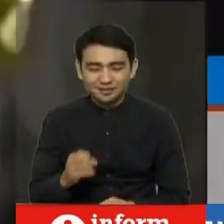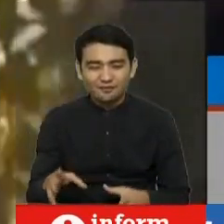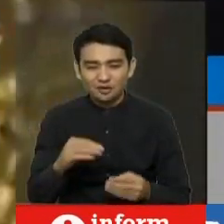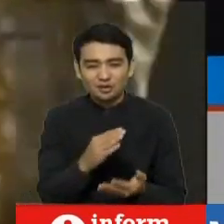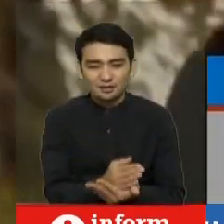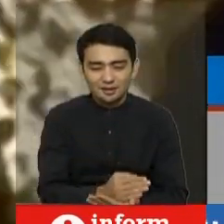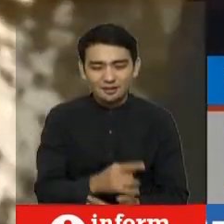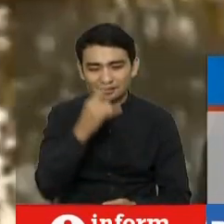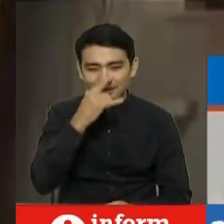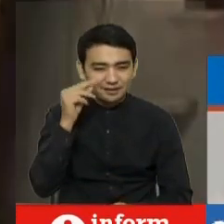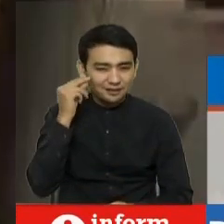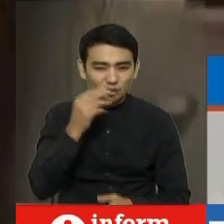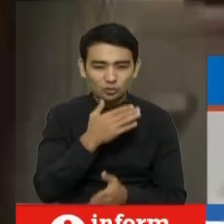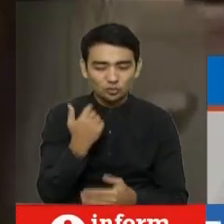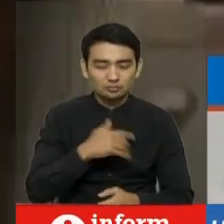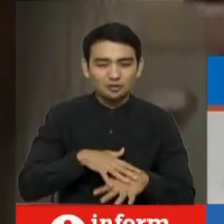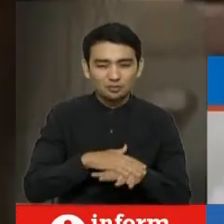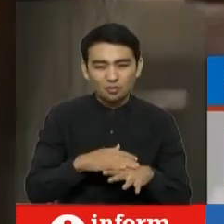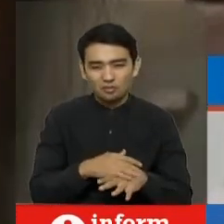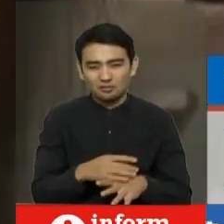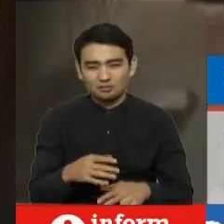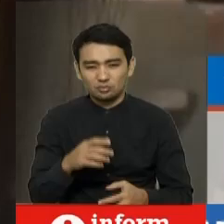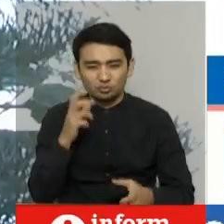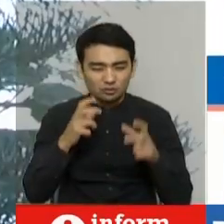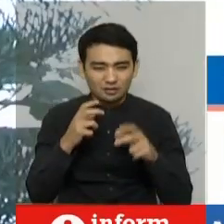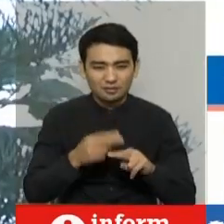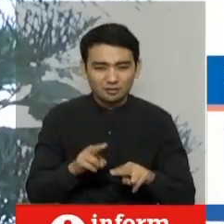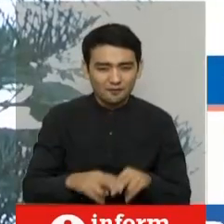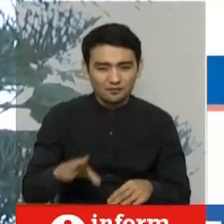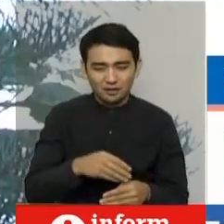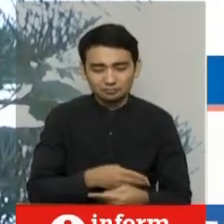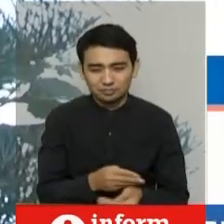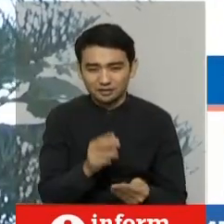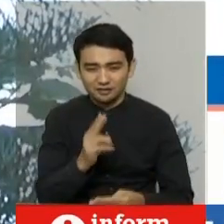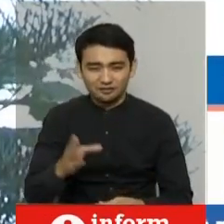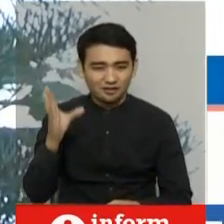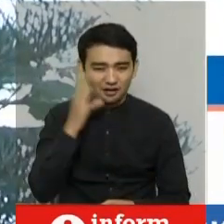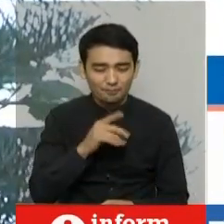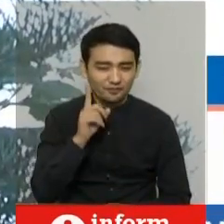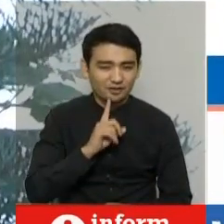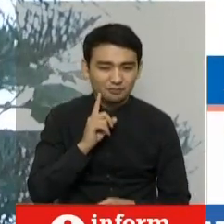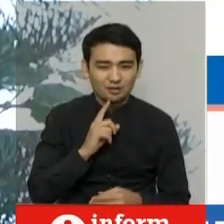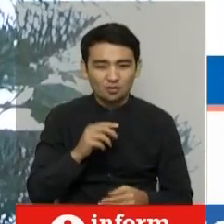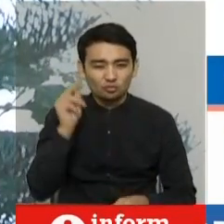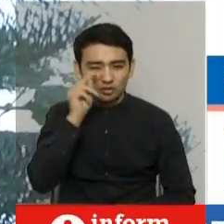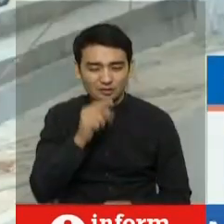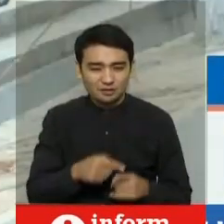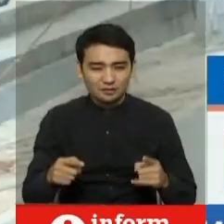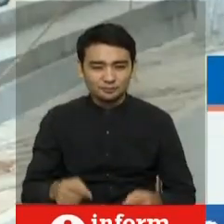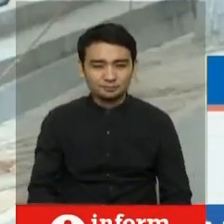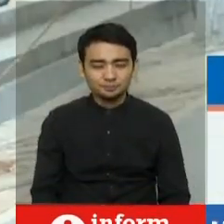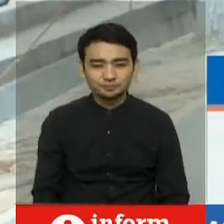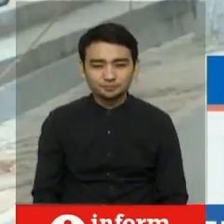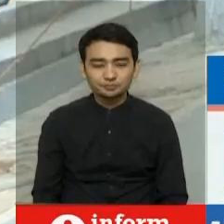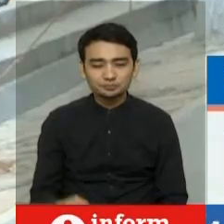Казахстан не Китай. С нашим количеством студентов их вполне реально обеспечить крышей над головой на время обучения. Об этом должны,